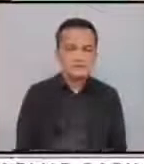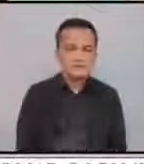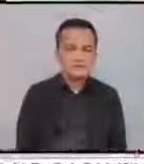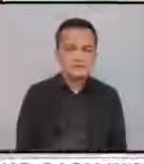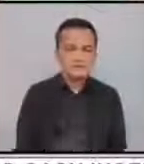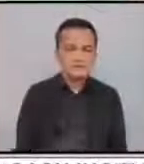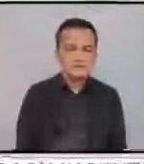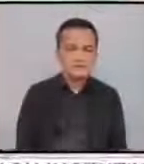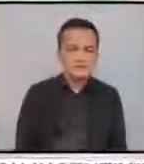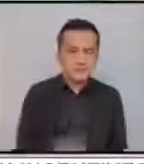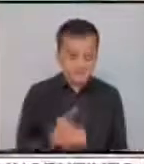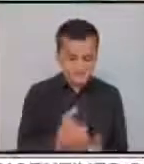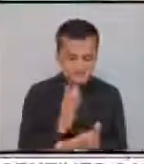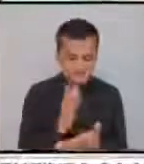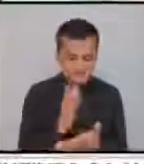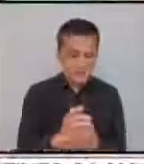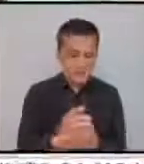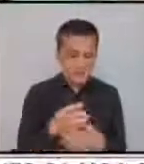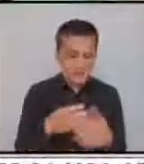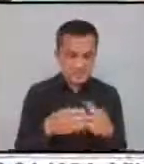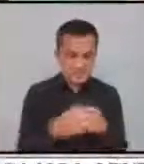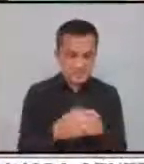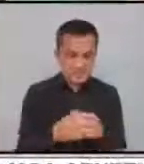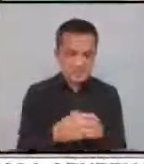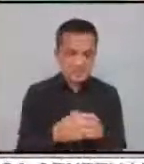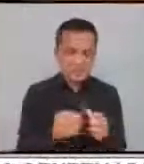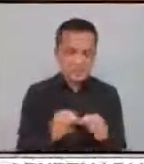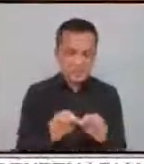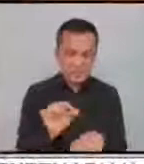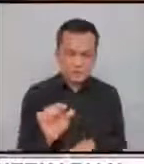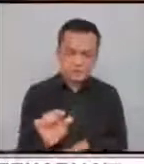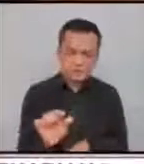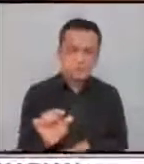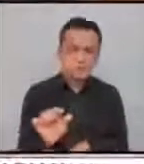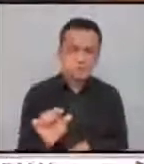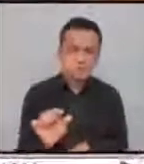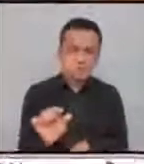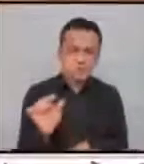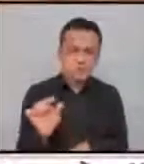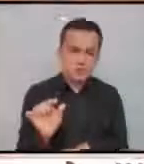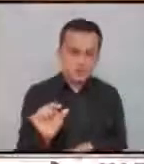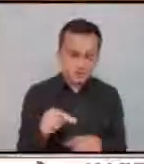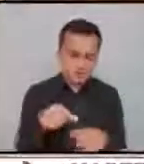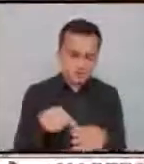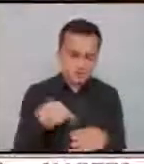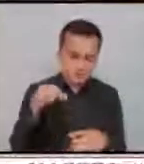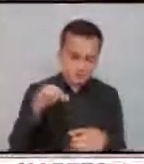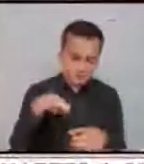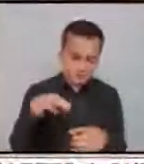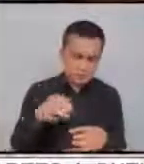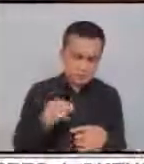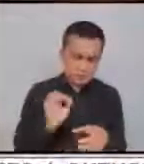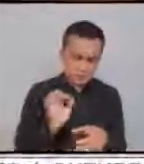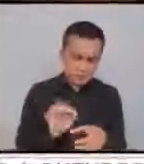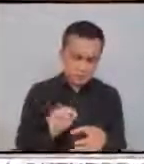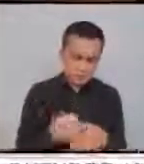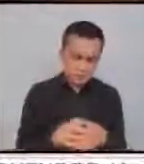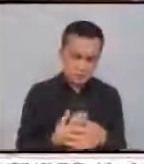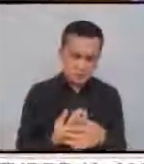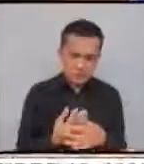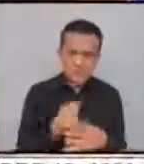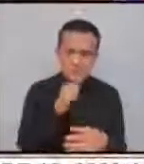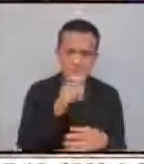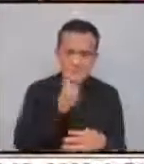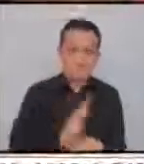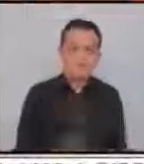medyo makakapal na vessels to make sure na hindi siya mababasag when you light your candles. Okay. And the next step is put the